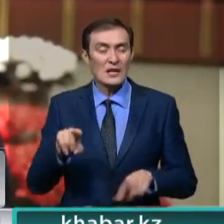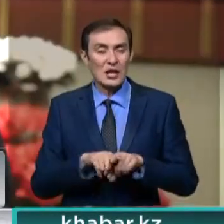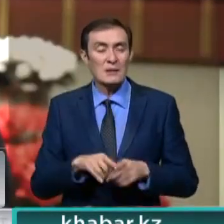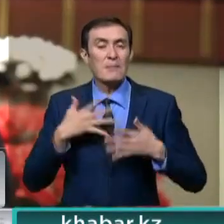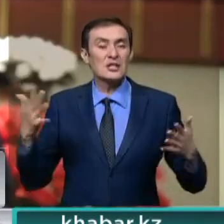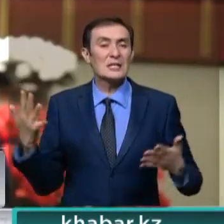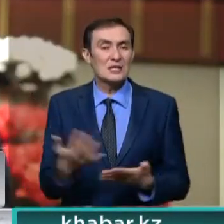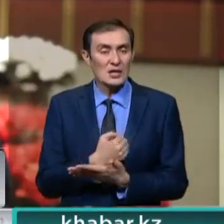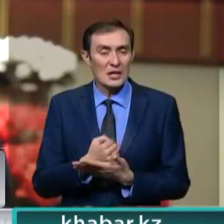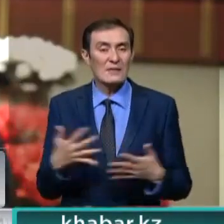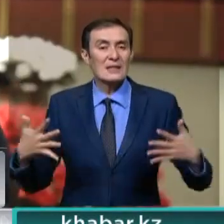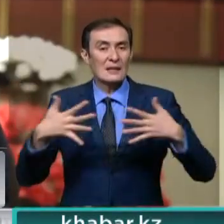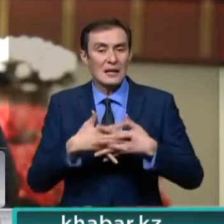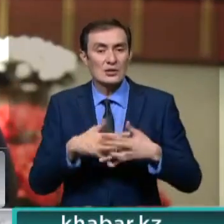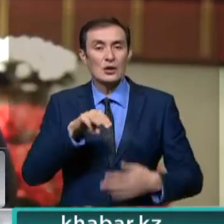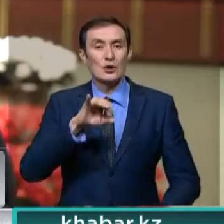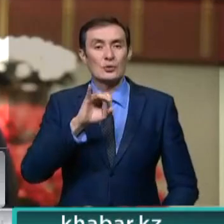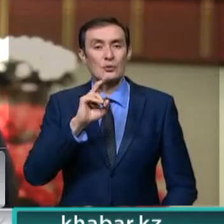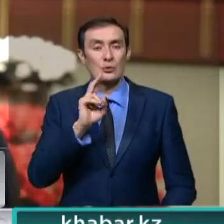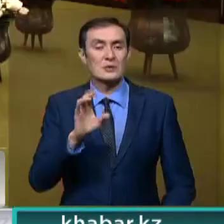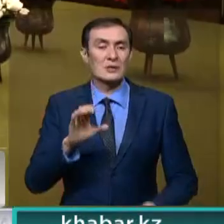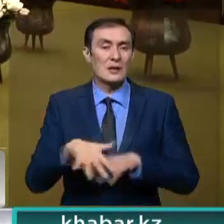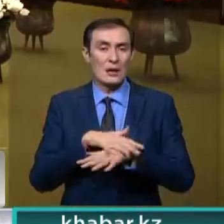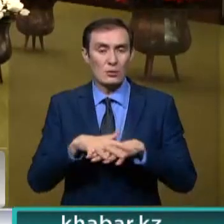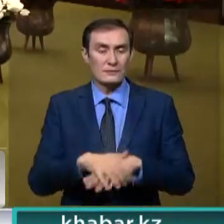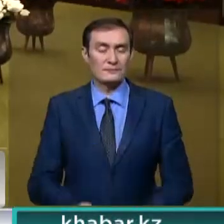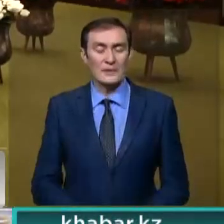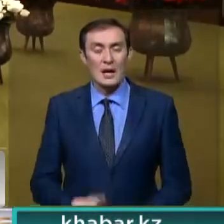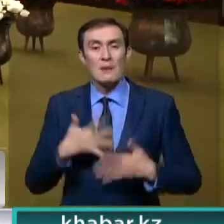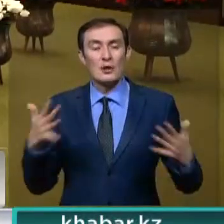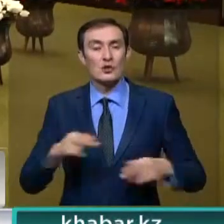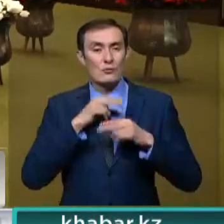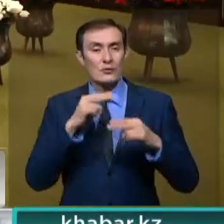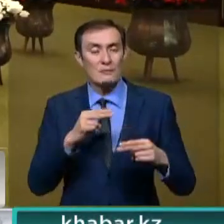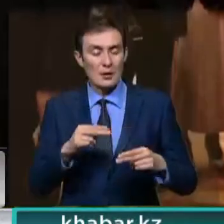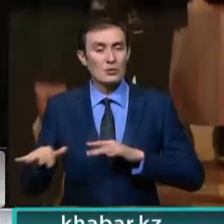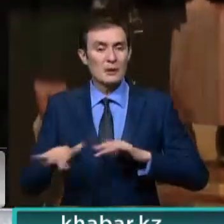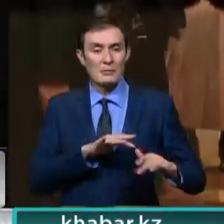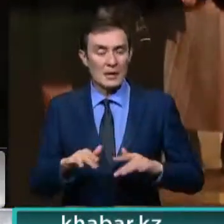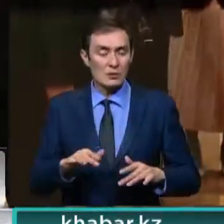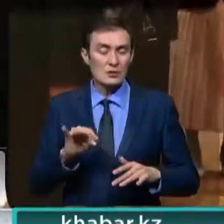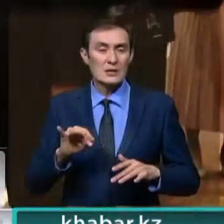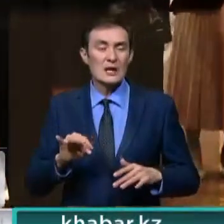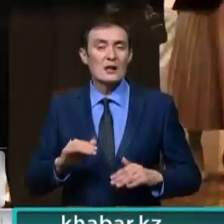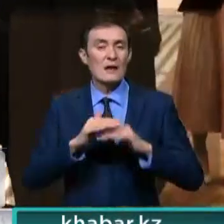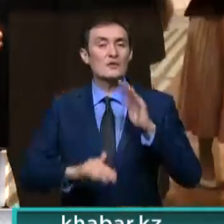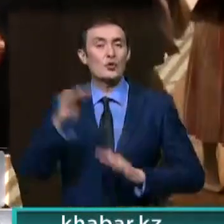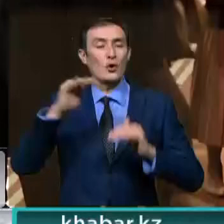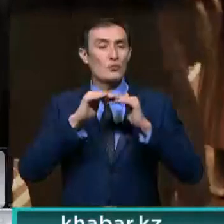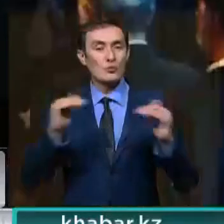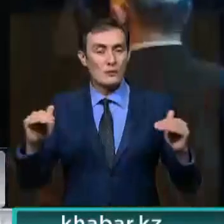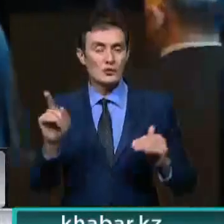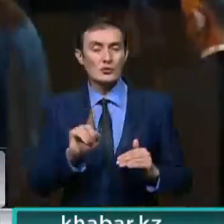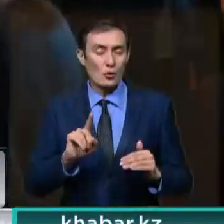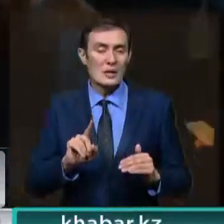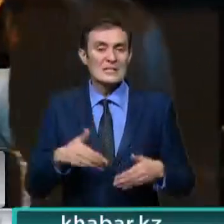большие достижения в интеграции тюркских народов. О большом внимании к прошедшим мероприятиям и их высоком уровне говорит тот факт,